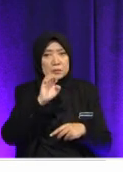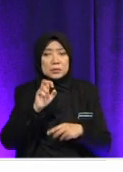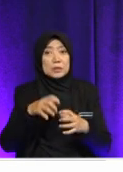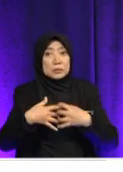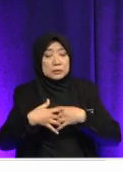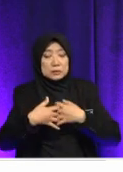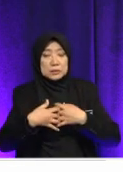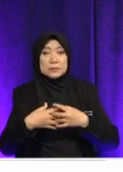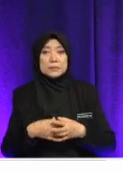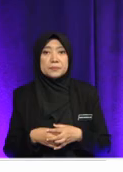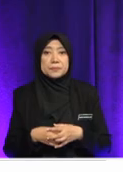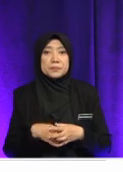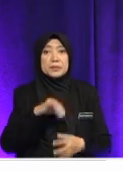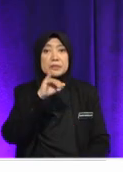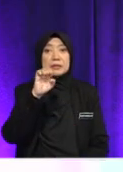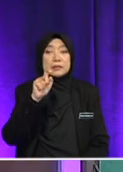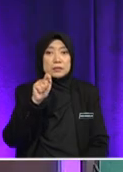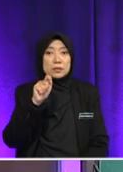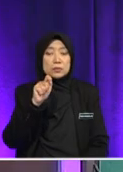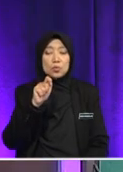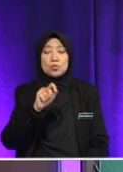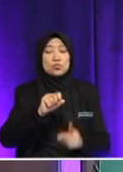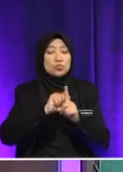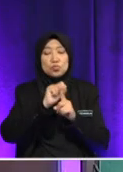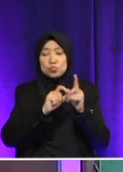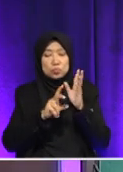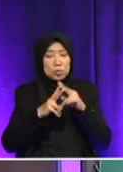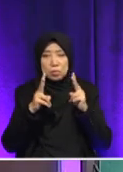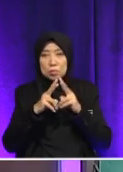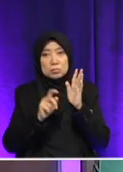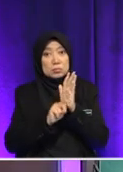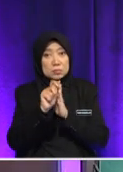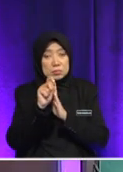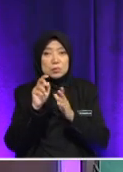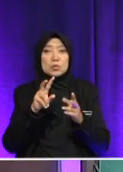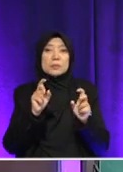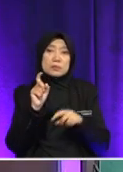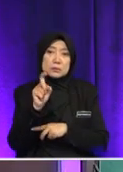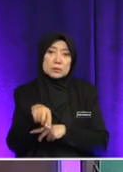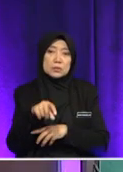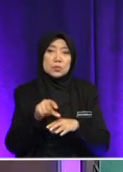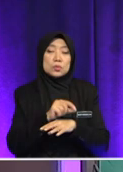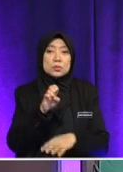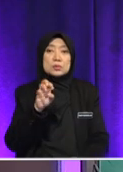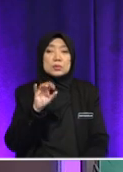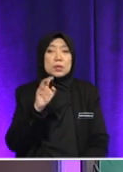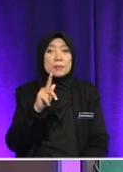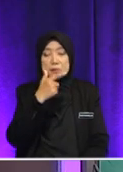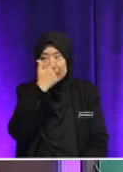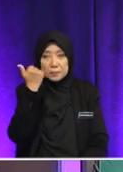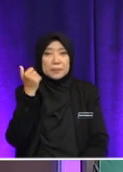kapal terbang jek nih dia punya suhu sangat tinggi Oke jadi kita menggunakan serami disebabkan serami